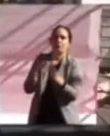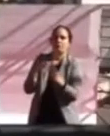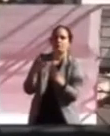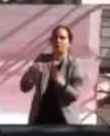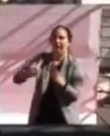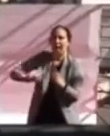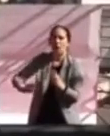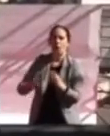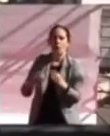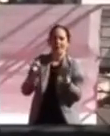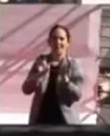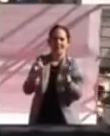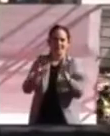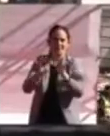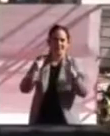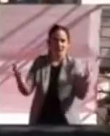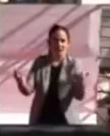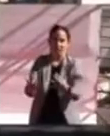sfida prego